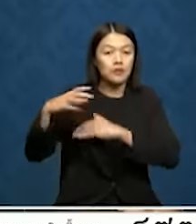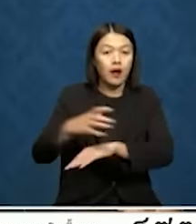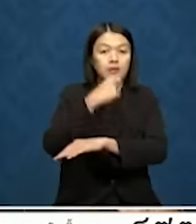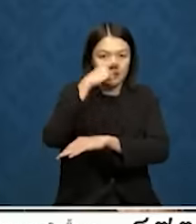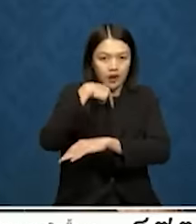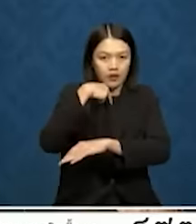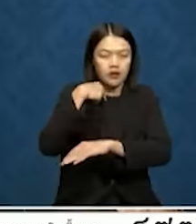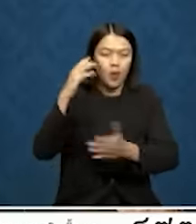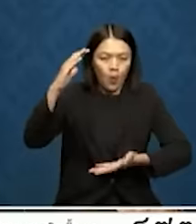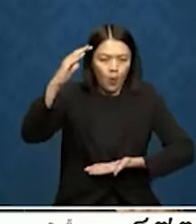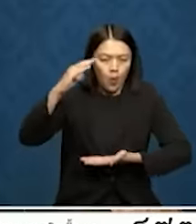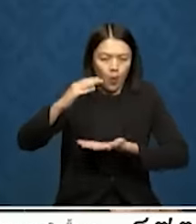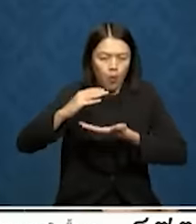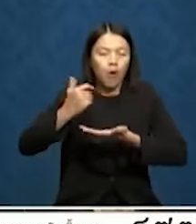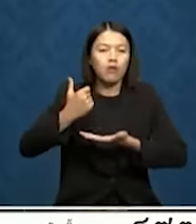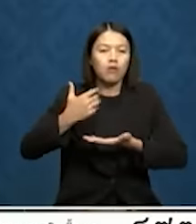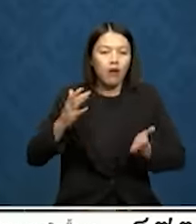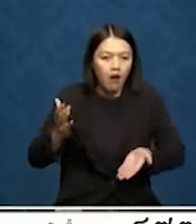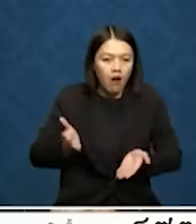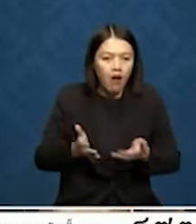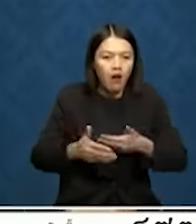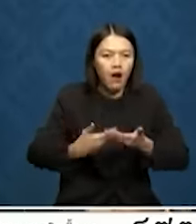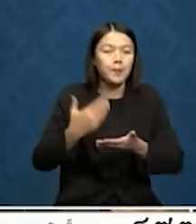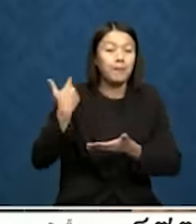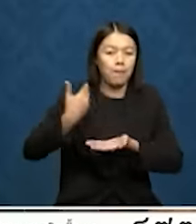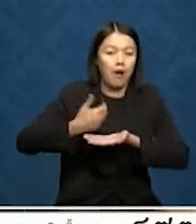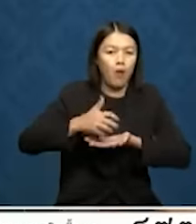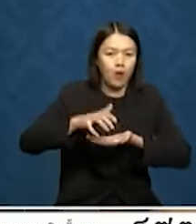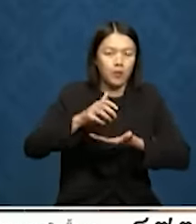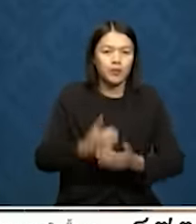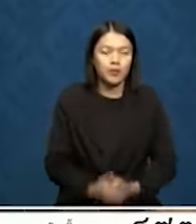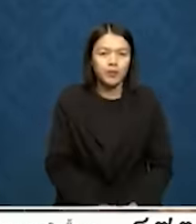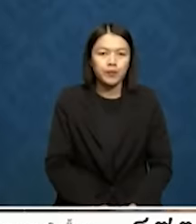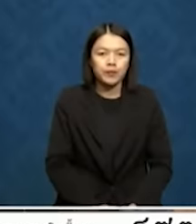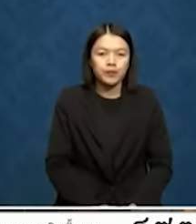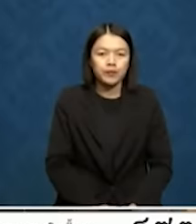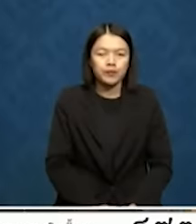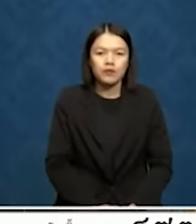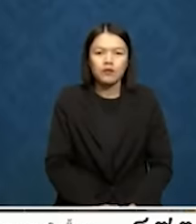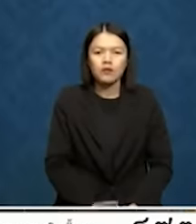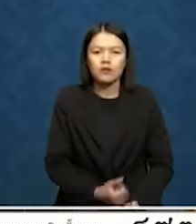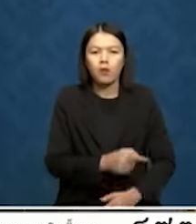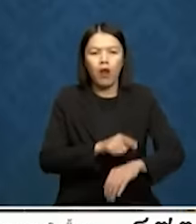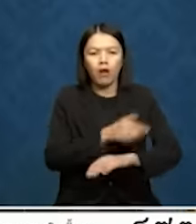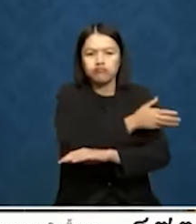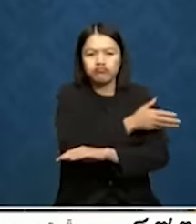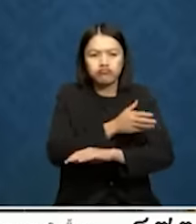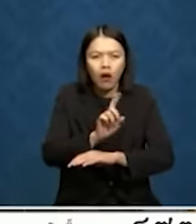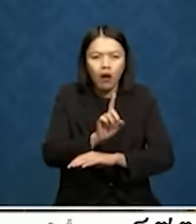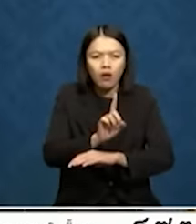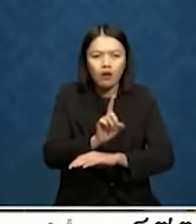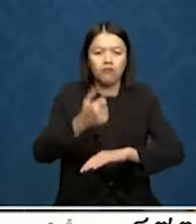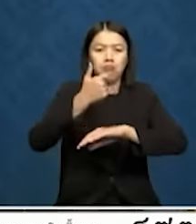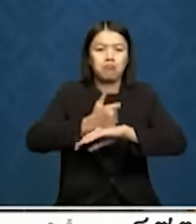ได้สรุปย่อได้สั้นที่สุดในช่วงไม่กี่นาทีที่ผ่านมานี้จะมีช่วงเวลาไหนครับท่านประธานที่ประมุ